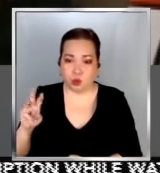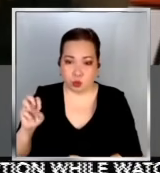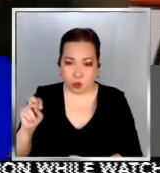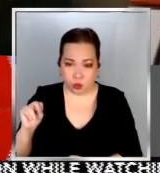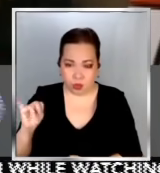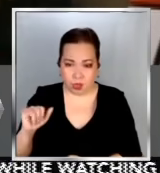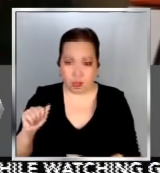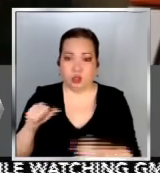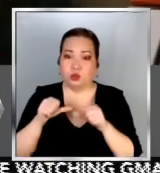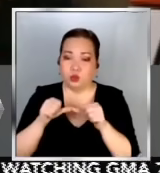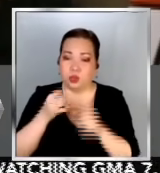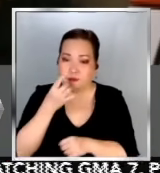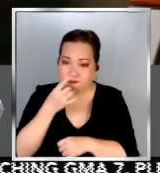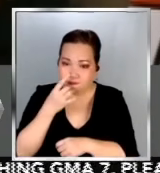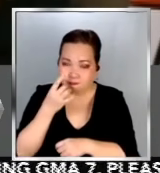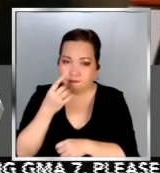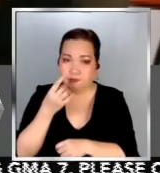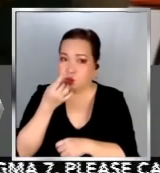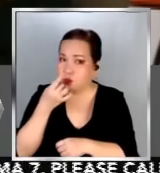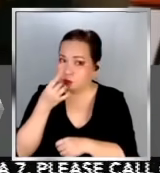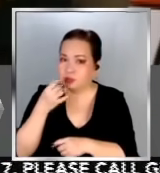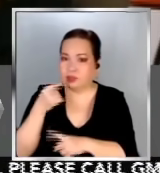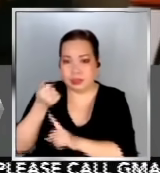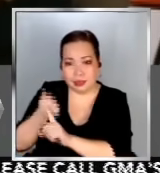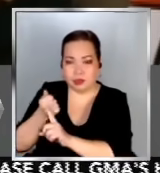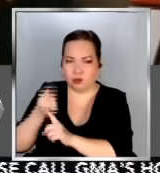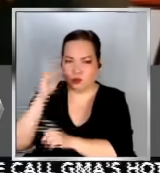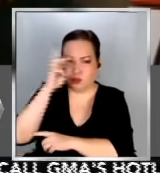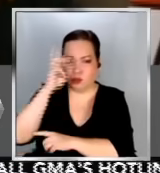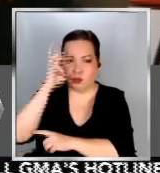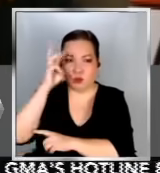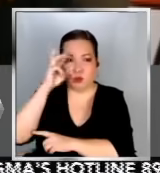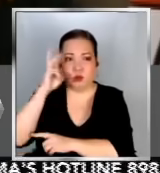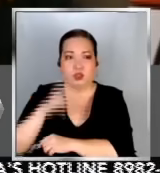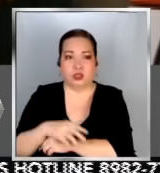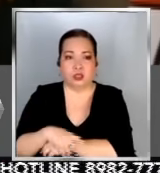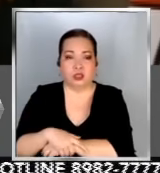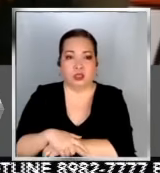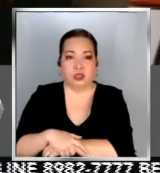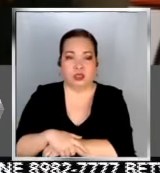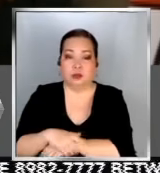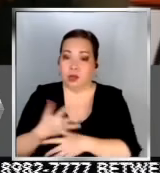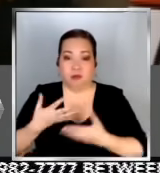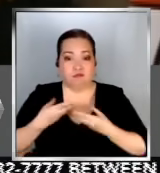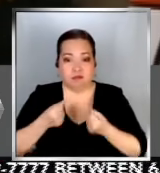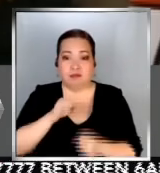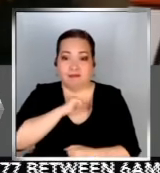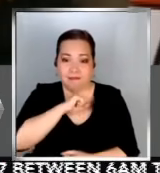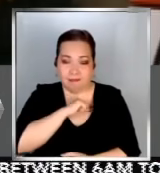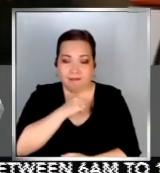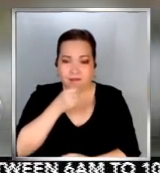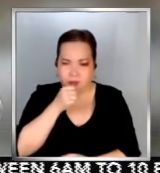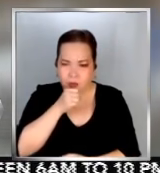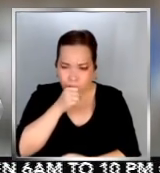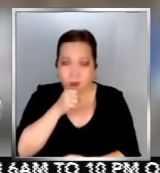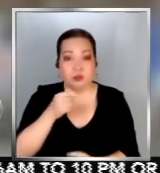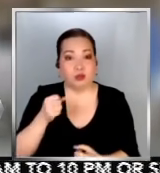Siyempre nag-worry siya kasi wala na siyang ubo, no? Maayos na 'yung kanyang